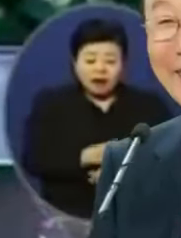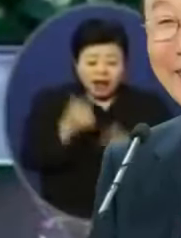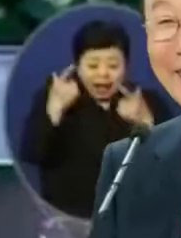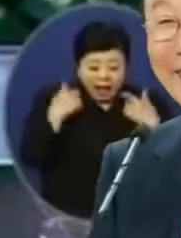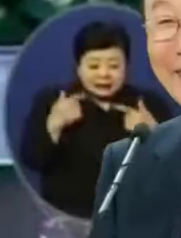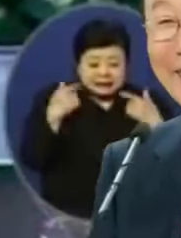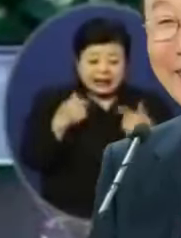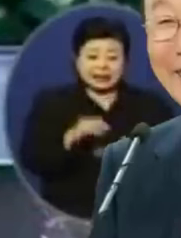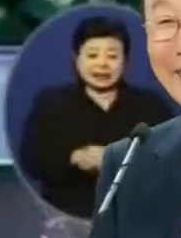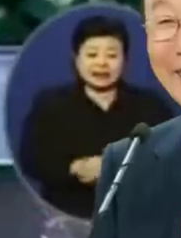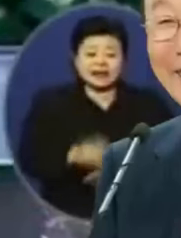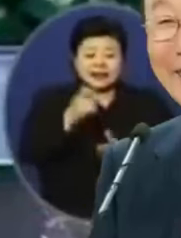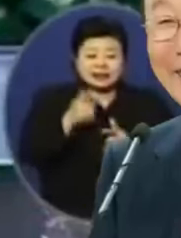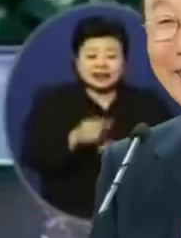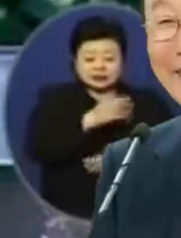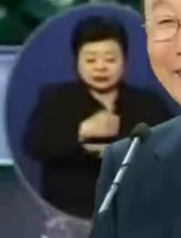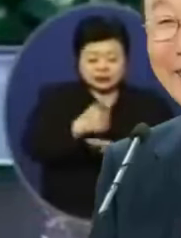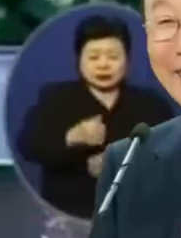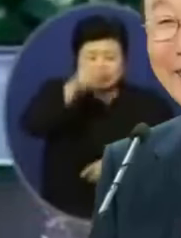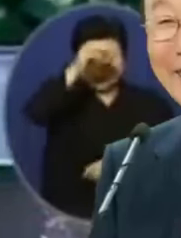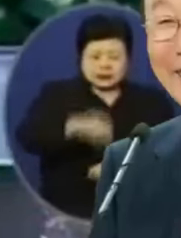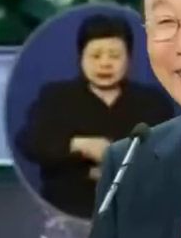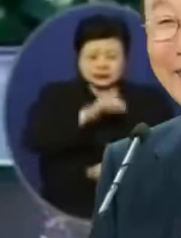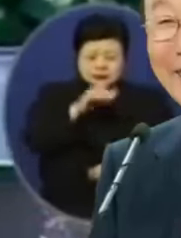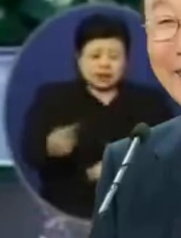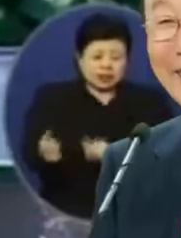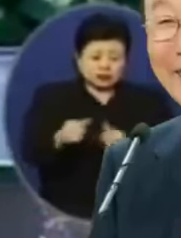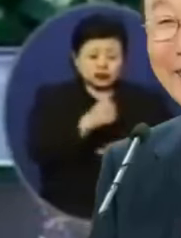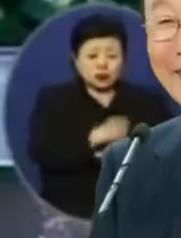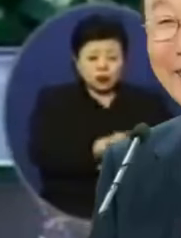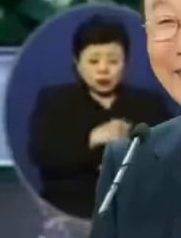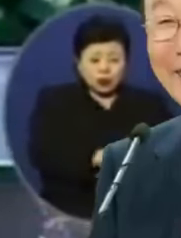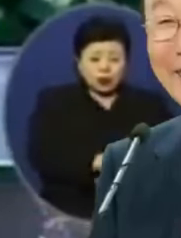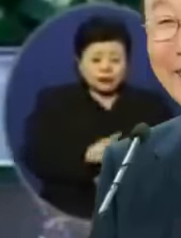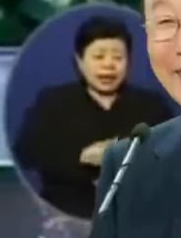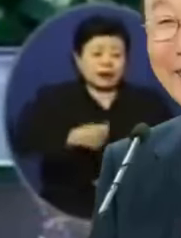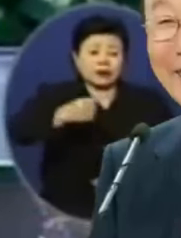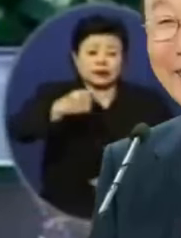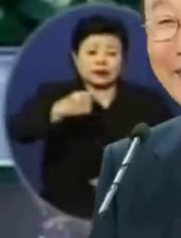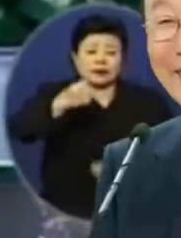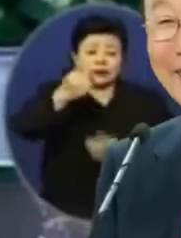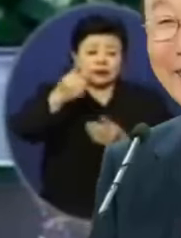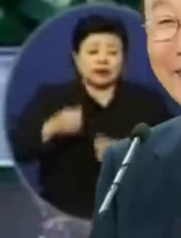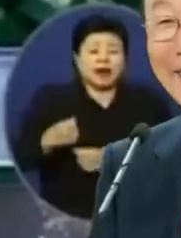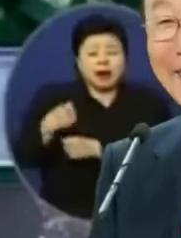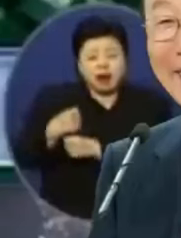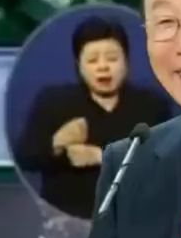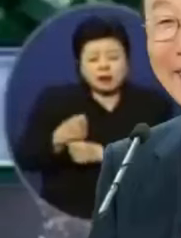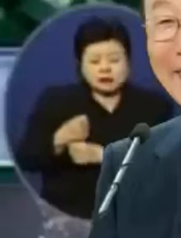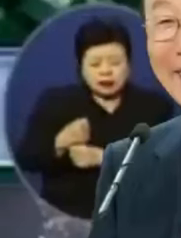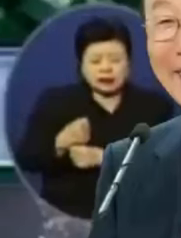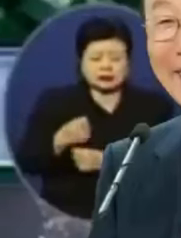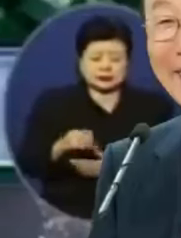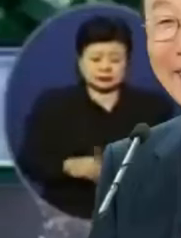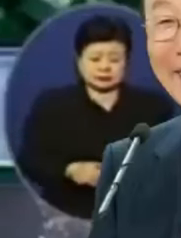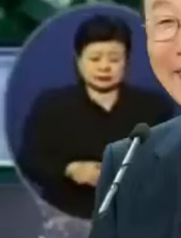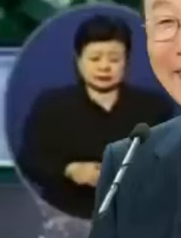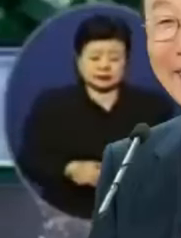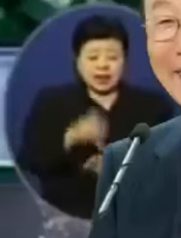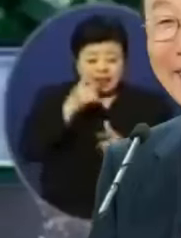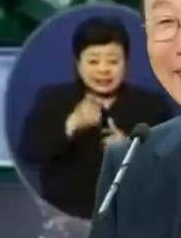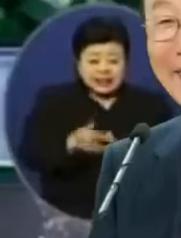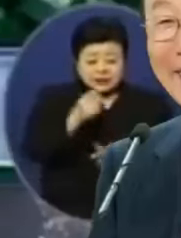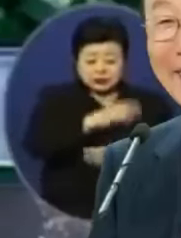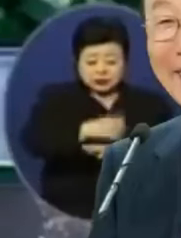항상 예수 그리스도가 십자가에 죽은 그 공로를 내 것으로 걸머지어야 되는 것입니다. 그러면